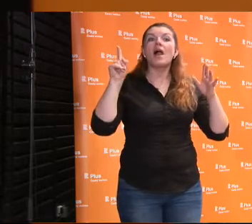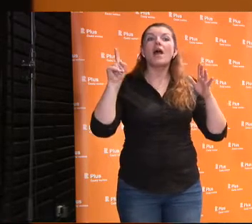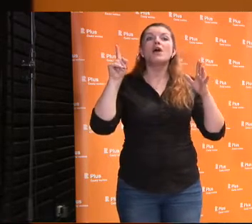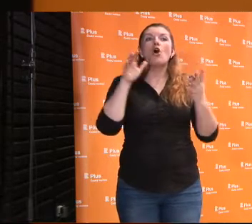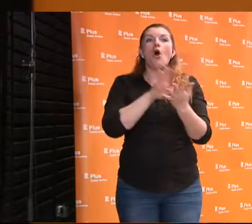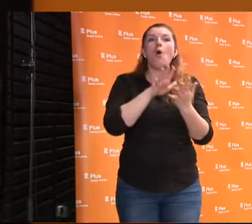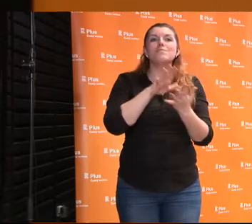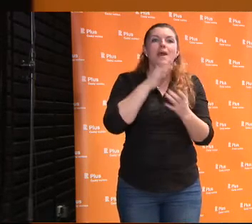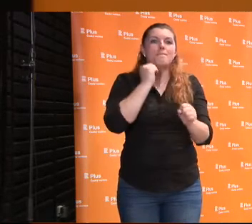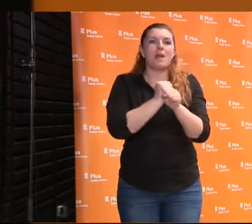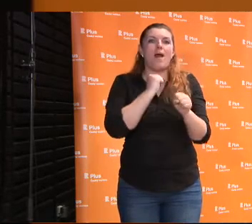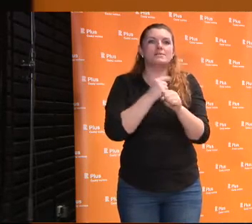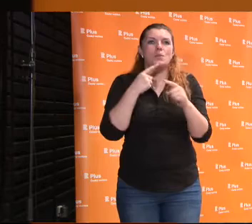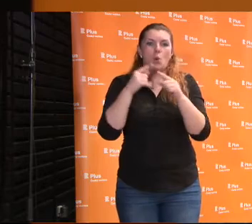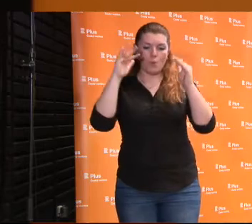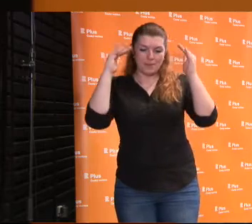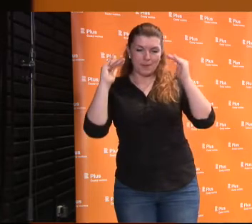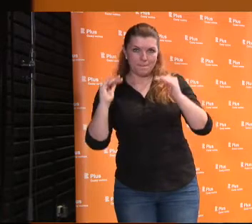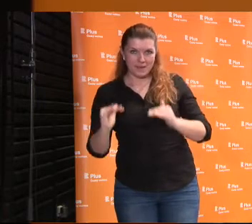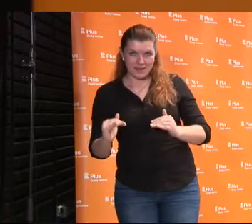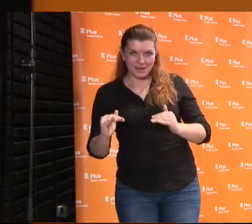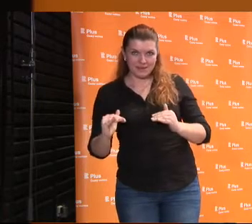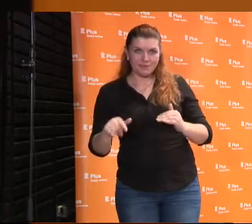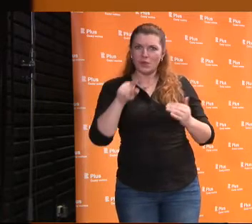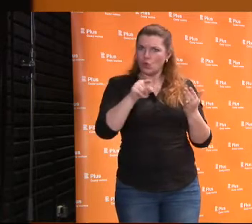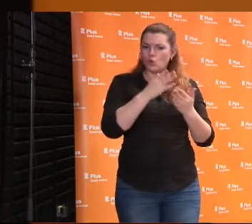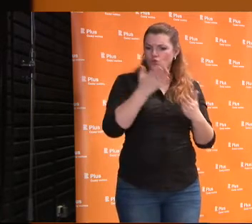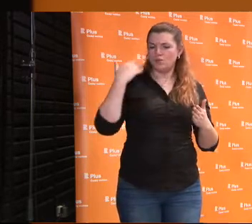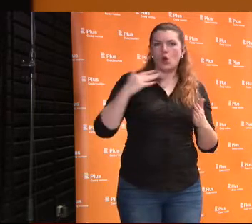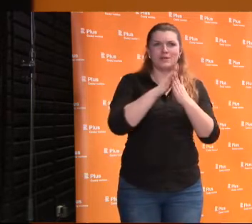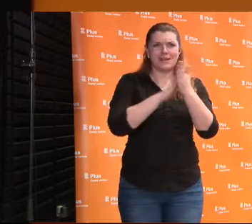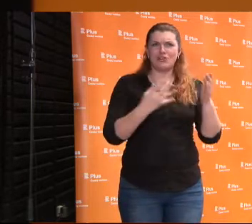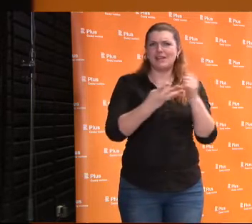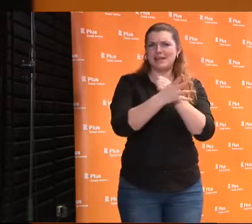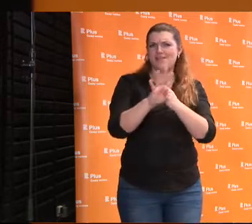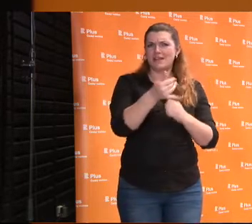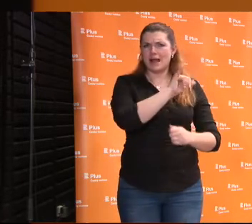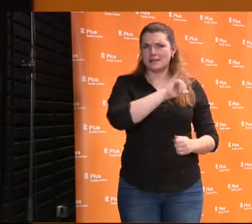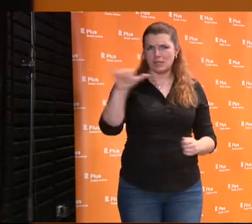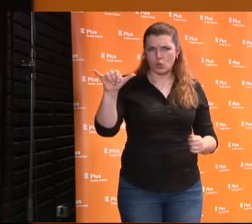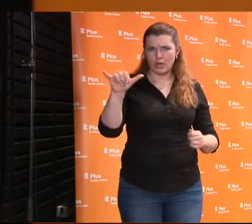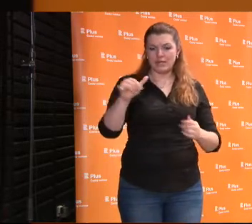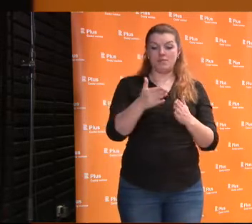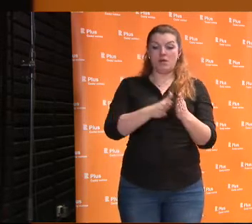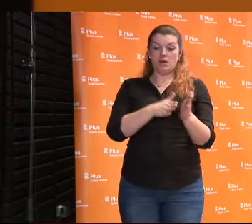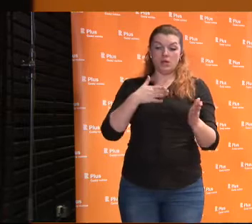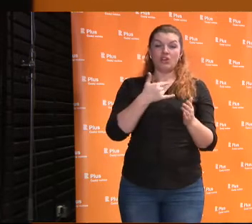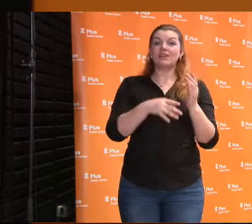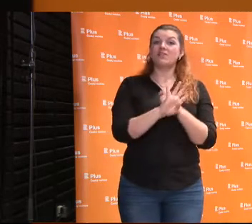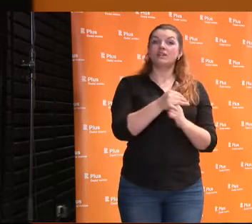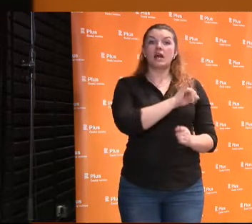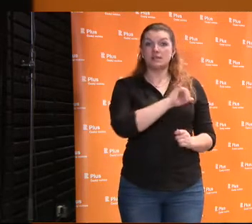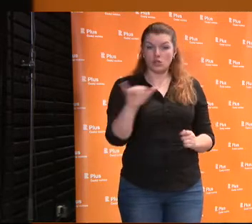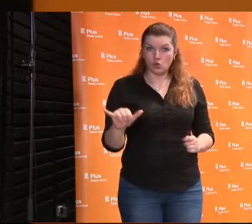pro lidi. A to se odehrálo už od začátku 19. století. Prostě na začátku 19. století jste nemohli